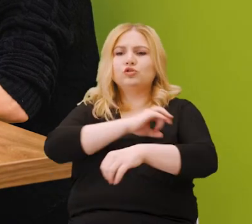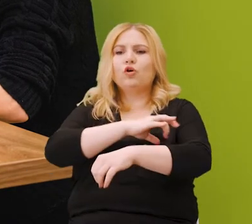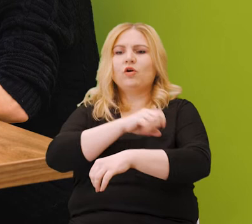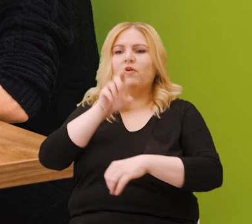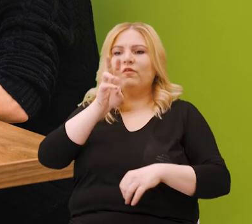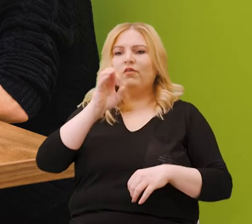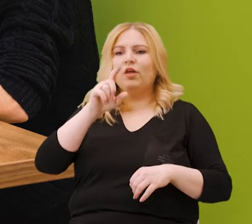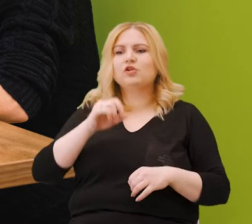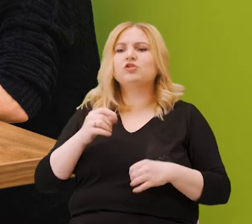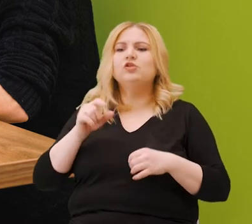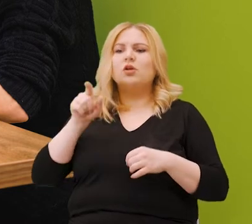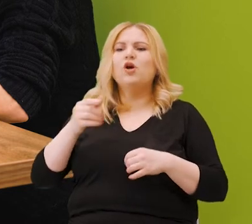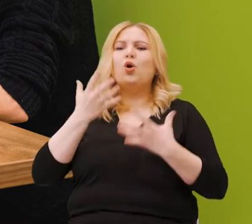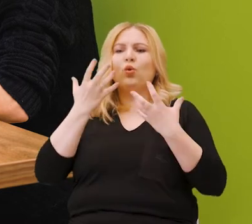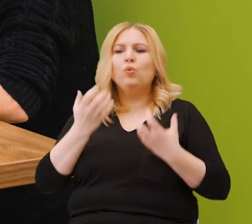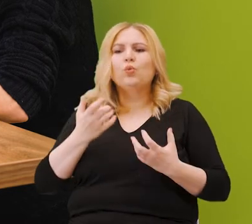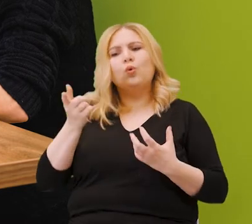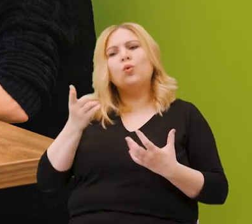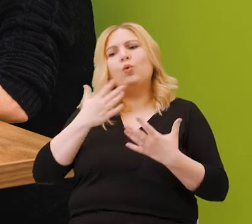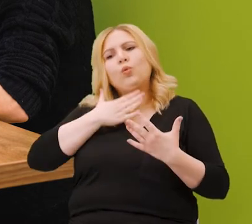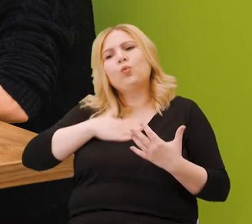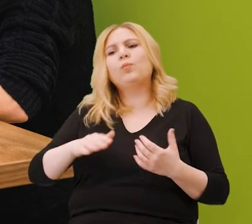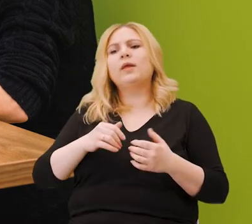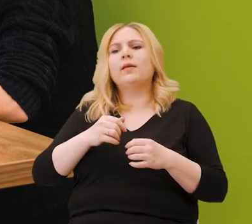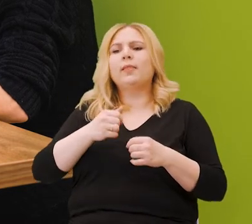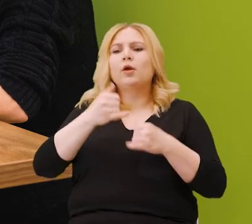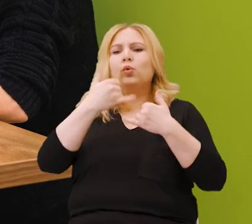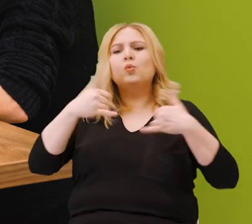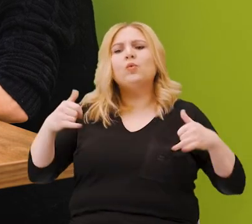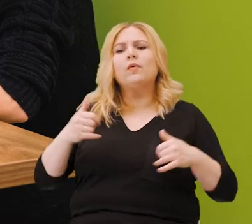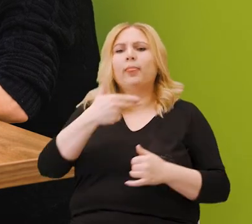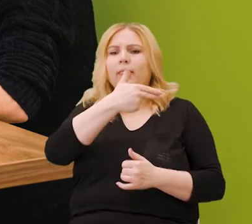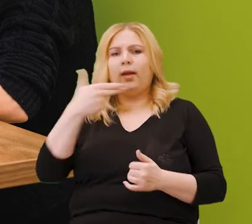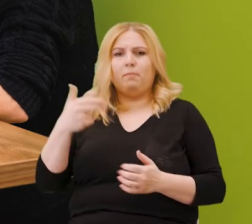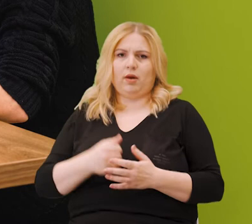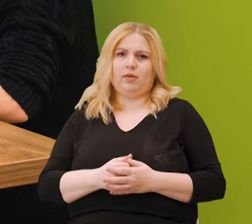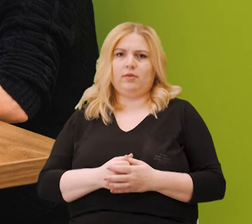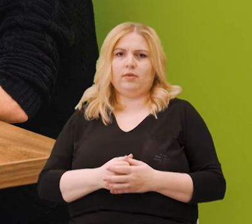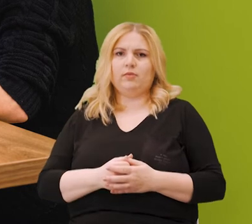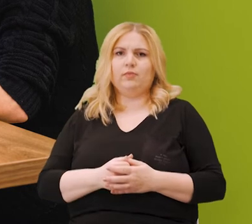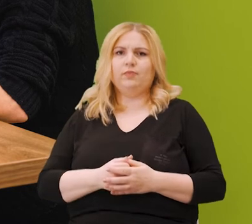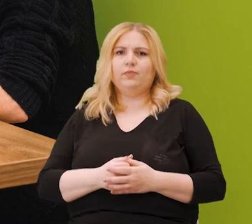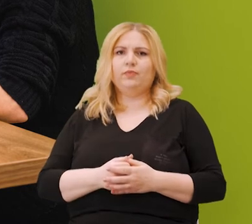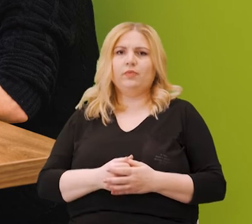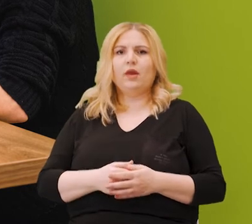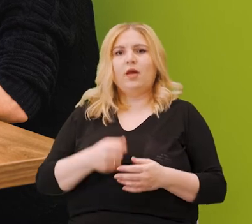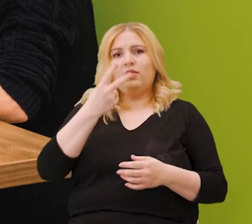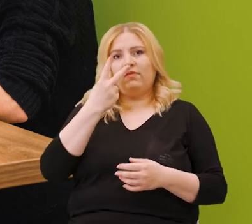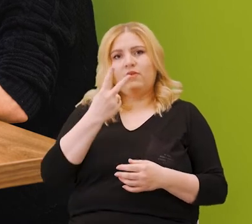że jej dziecko ma zainteresowania monotematyczne. Odstępstwo od miliardów